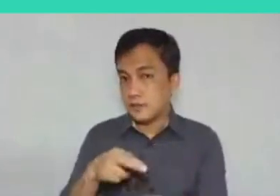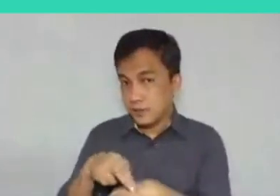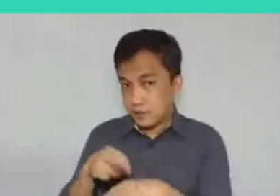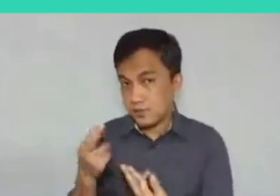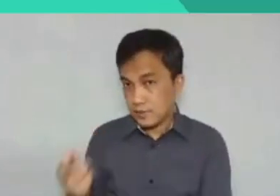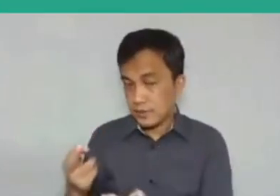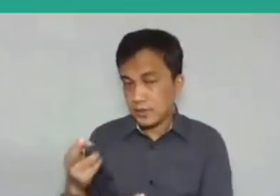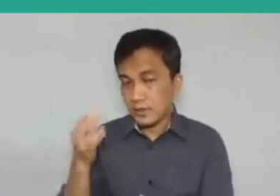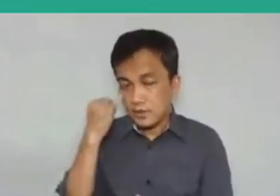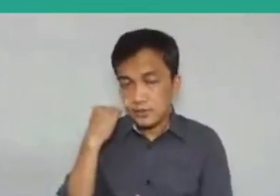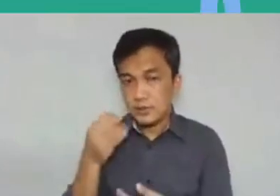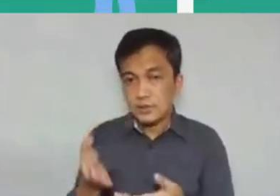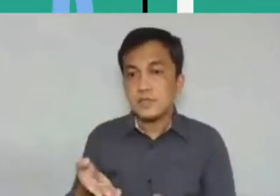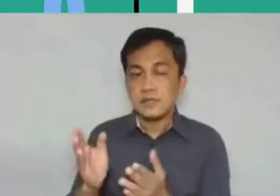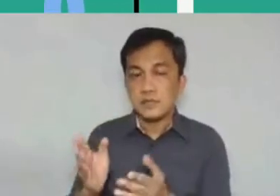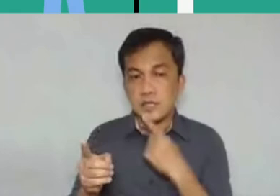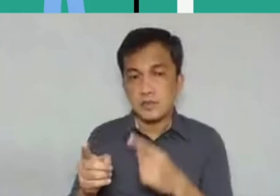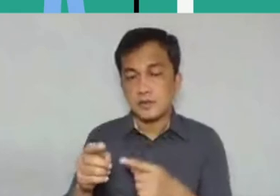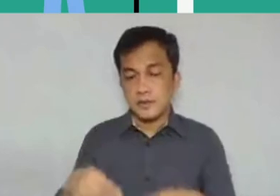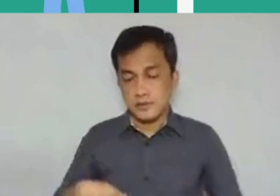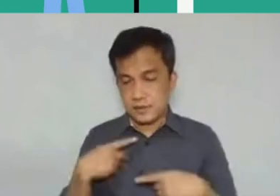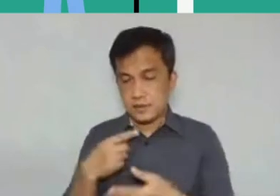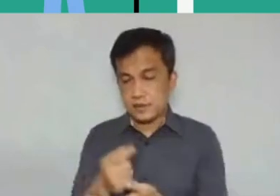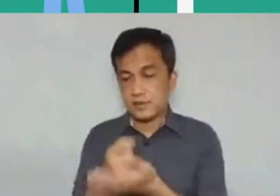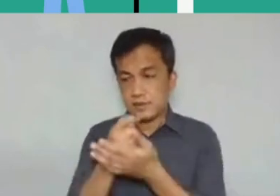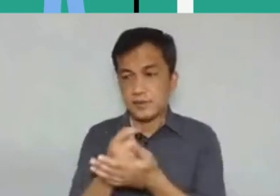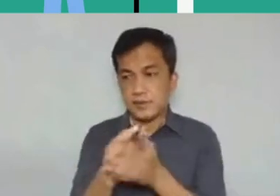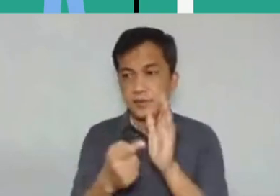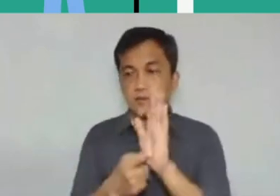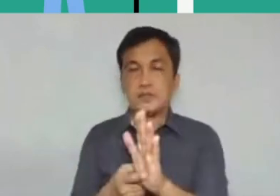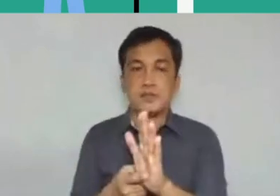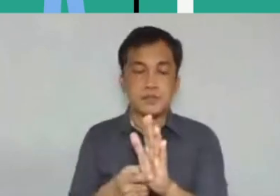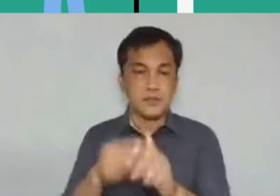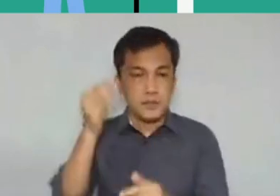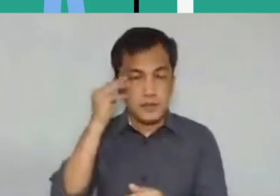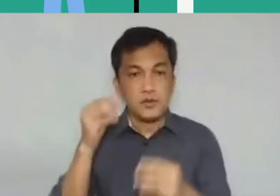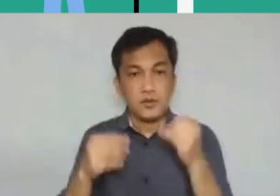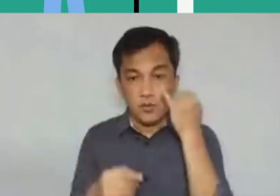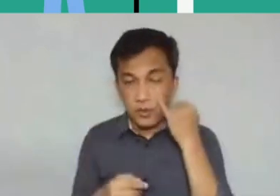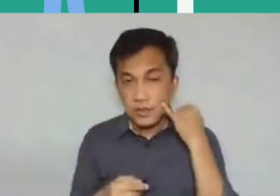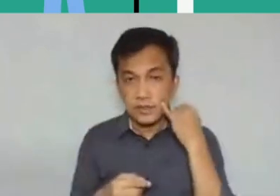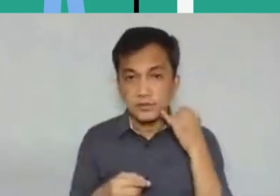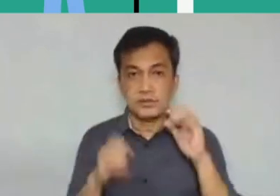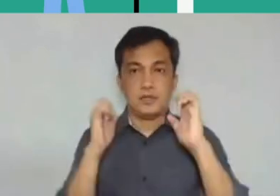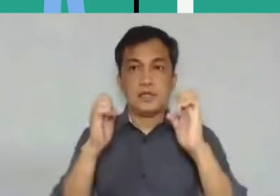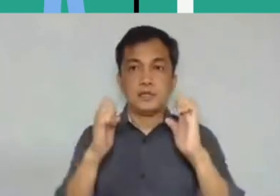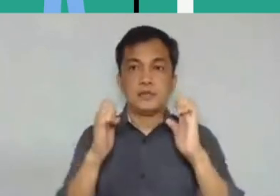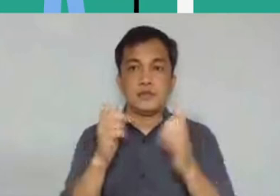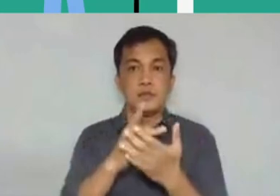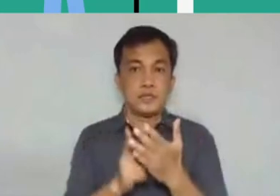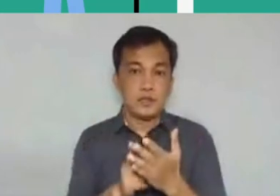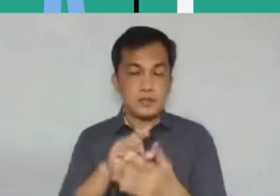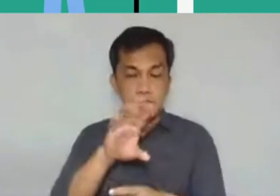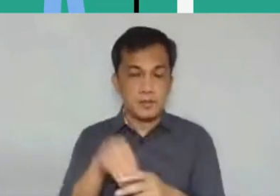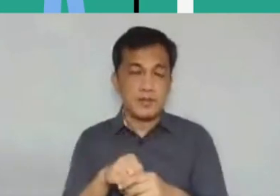Hinayaan ng Physiatrist ang Physical Therapist na ipakita kanila Mario at Juana ang mga ehersisyong bahagi ng plano para